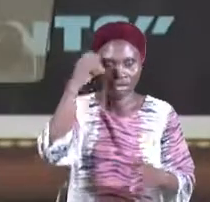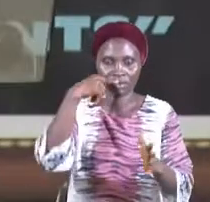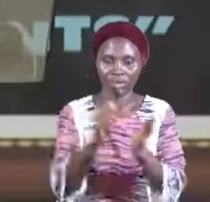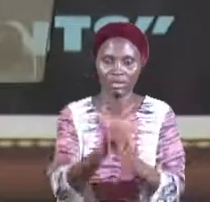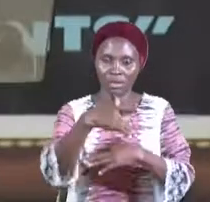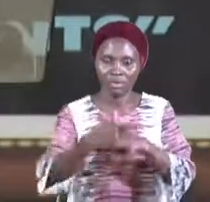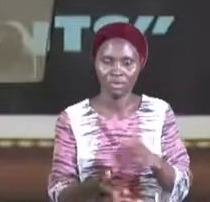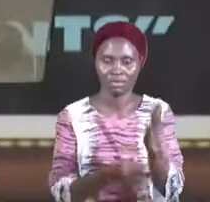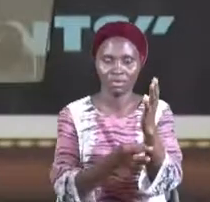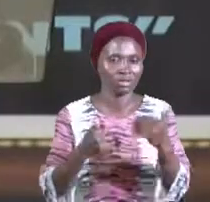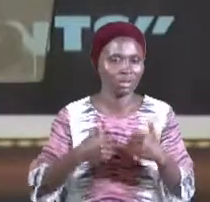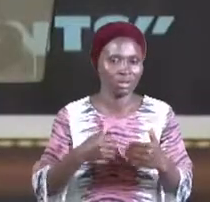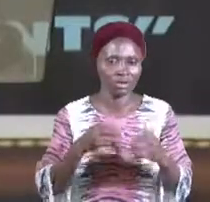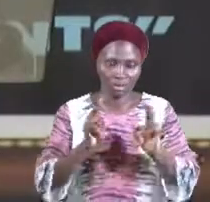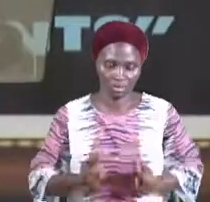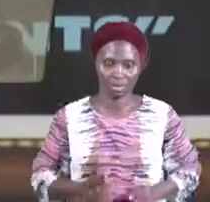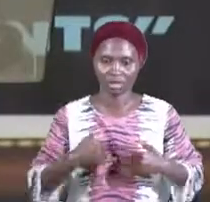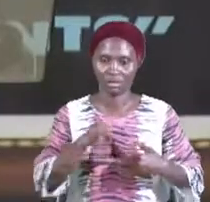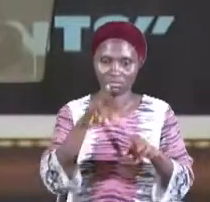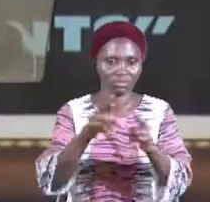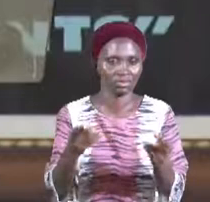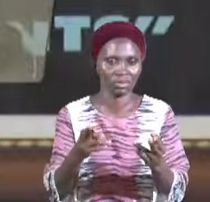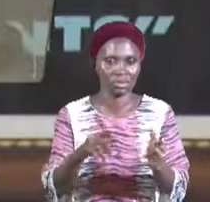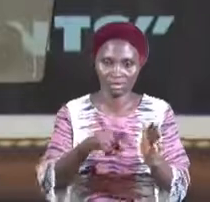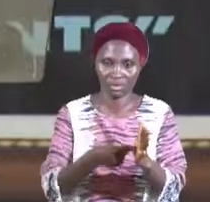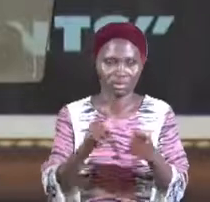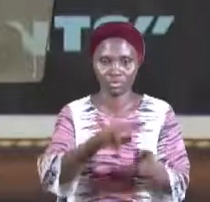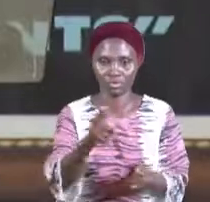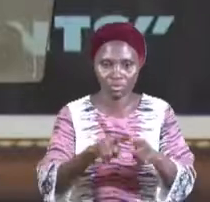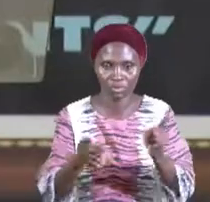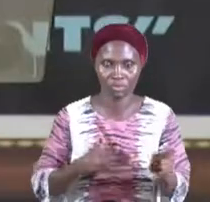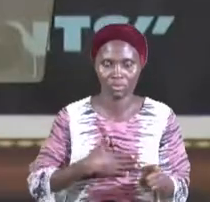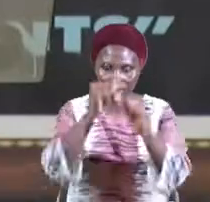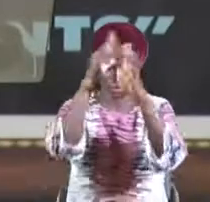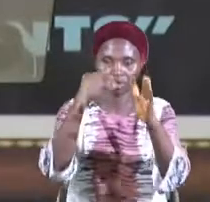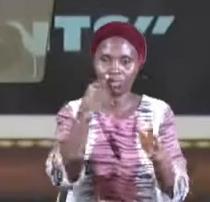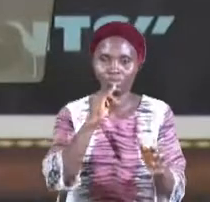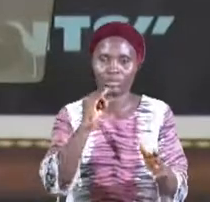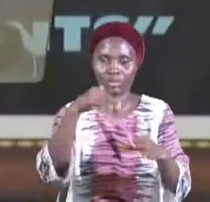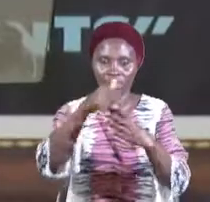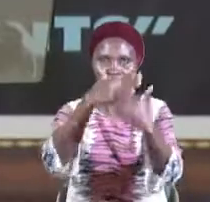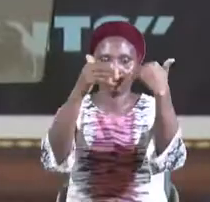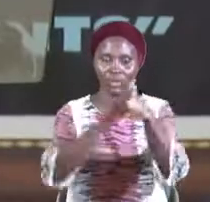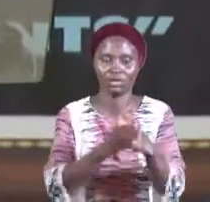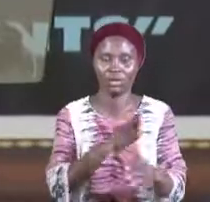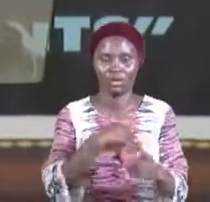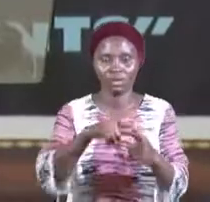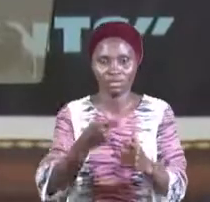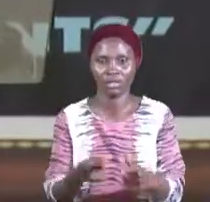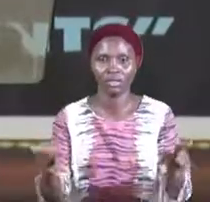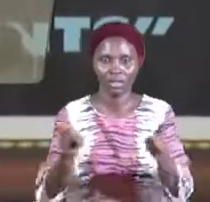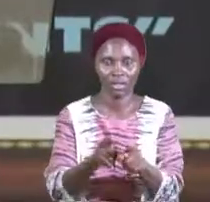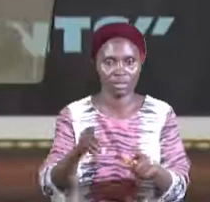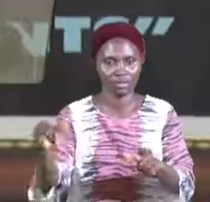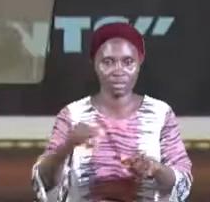ni les êtres humains qui vous ont révélé cela. Mais mon Père qui est au ciel. Ensuite, comme ils